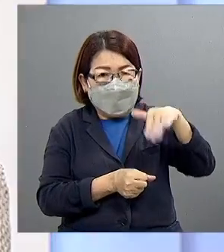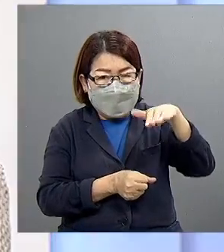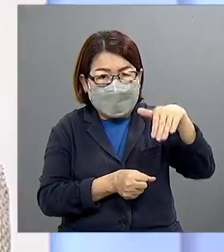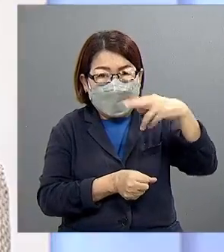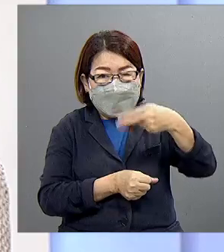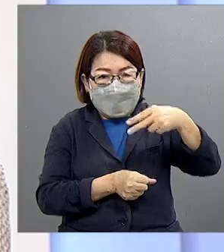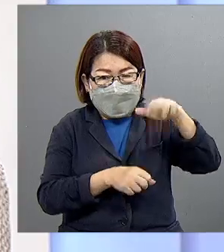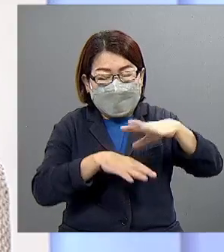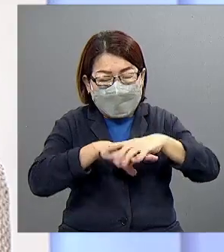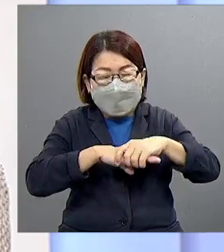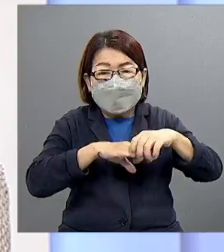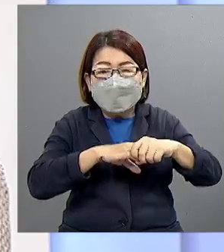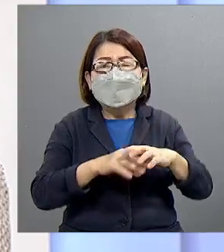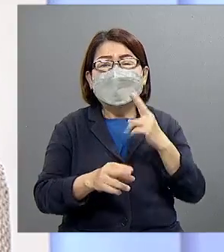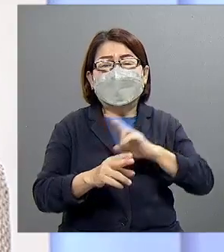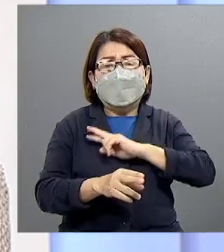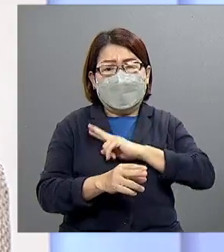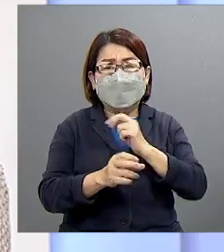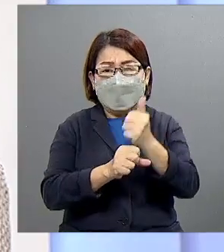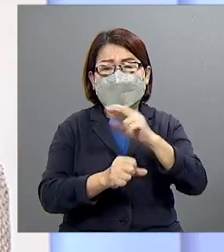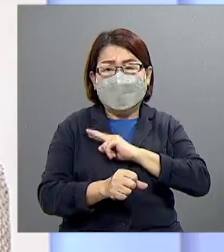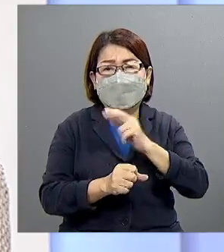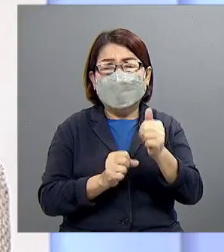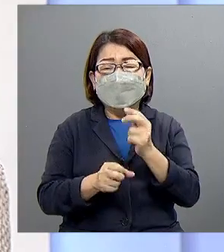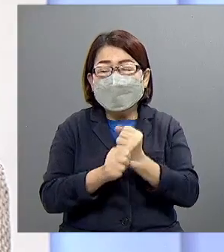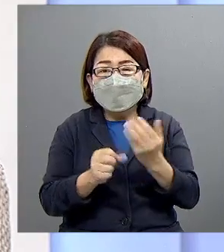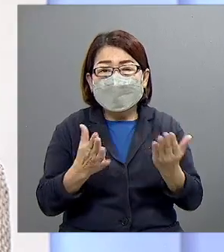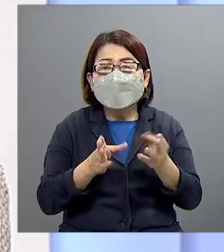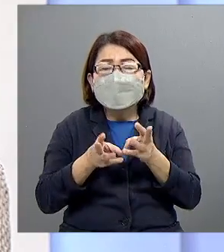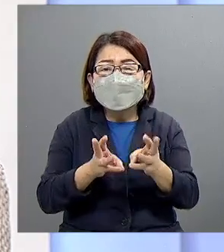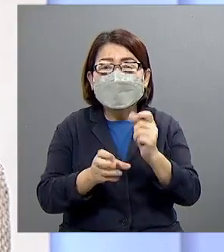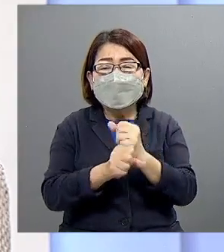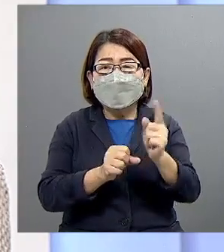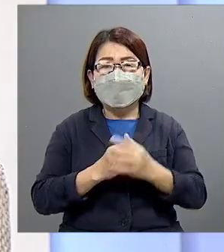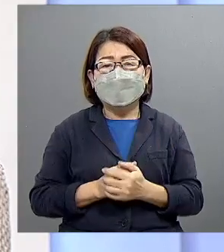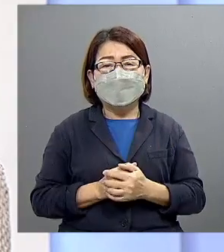เองได้เนาะ ได้ วิธีการนวดมือเนี่ยคุณผู้ชมครับเราก็อาจจะใช้วิธีการใ